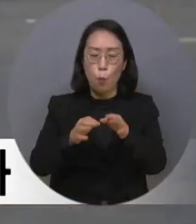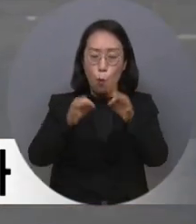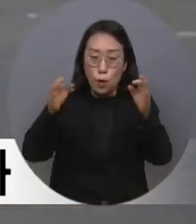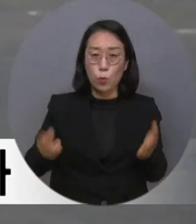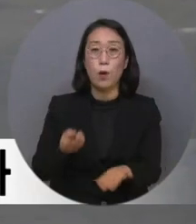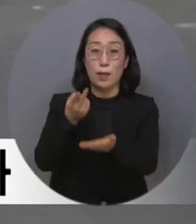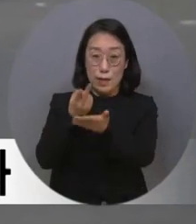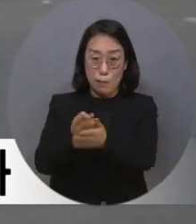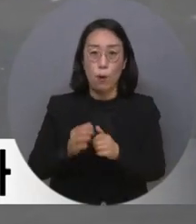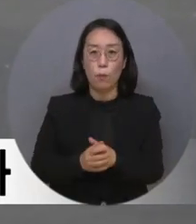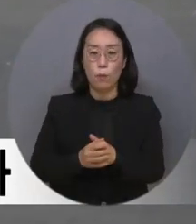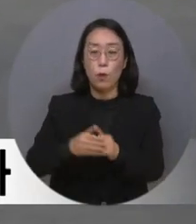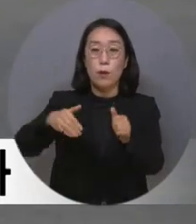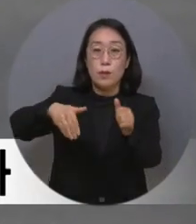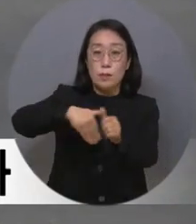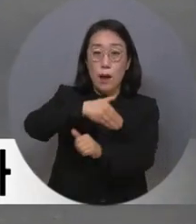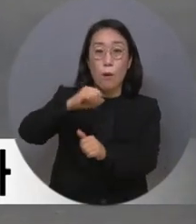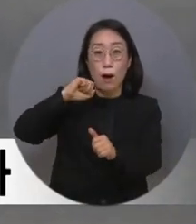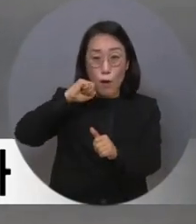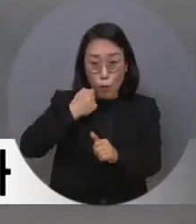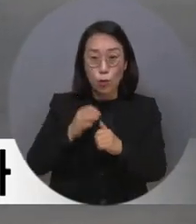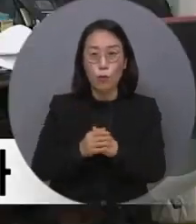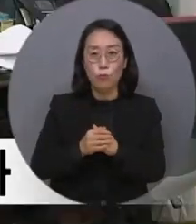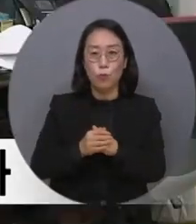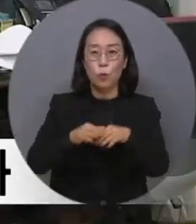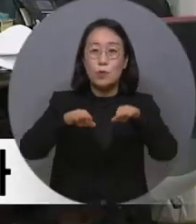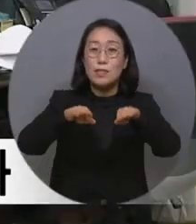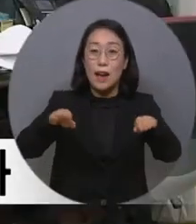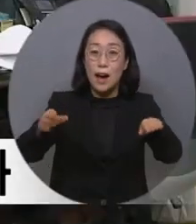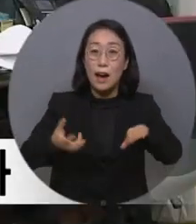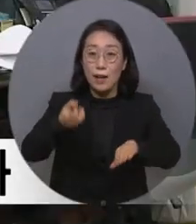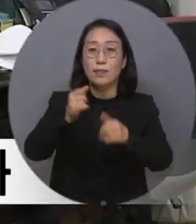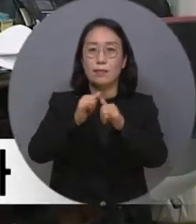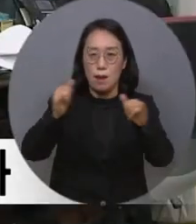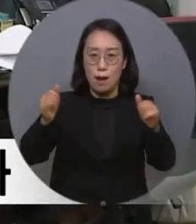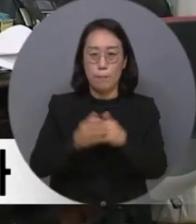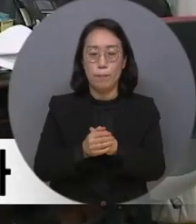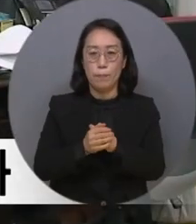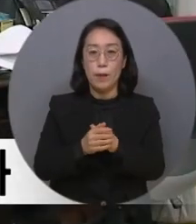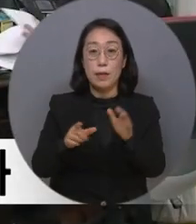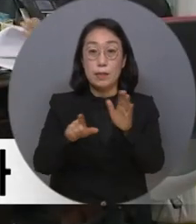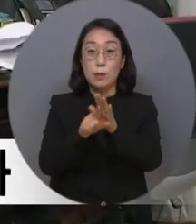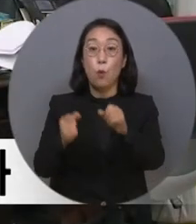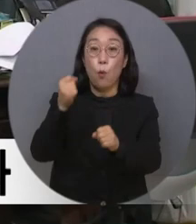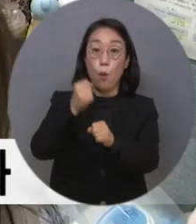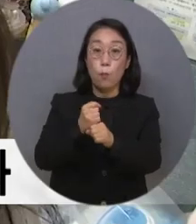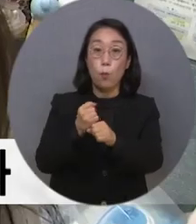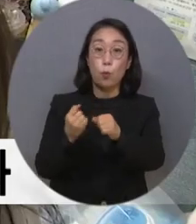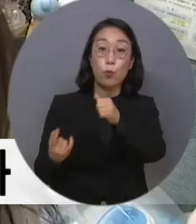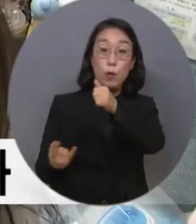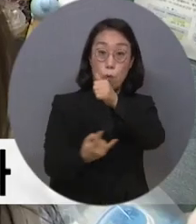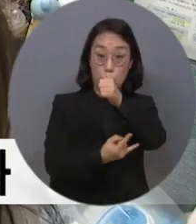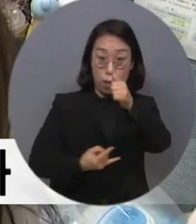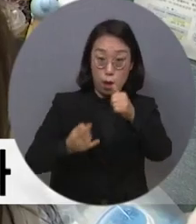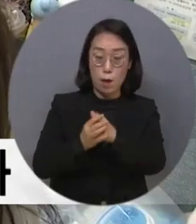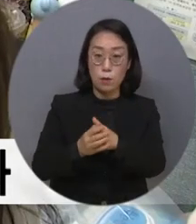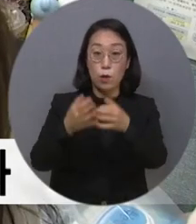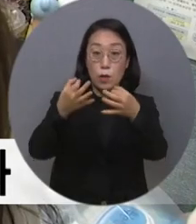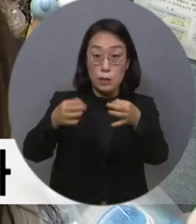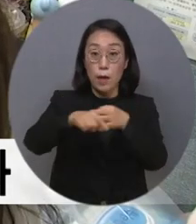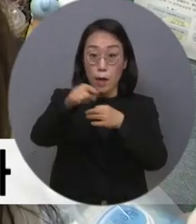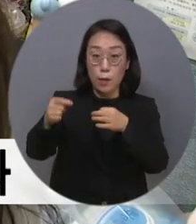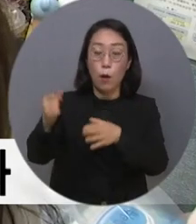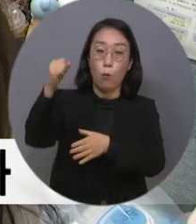피해 등으로 상황이 어려워진 취약 차주들입니다. 신용회복위원회에 신청하면 금융사의 동의를 얻어